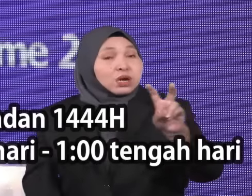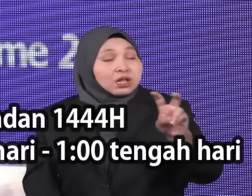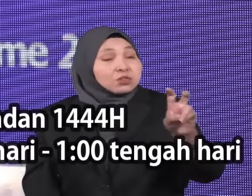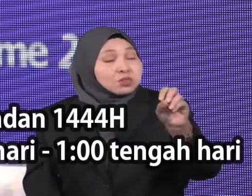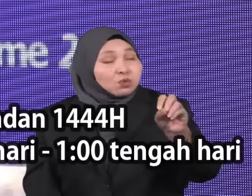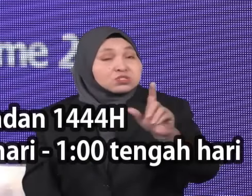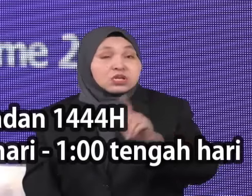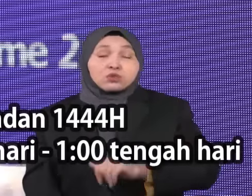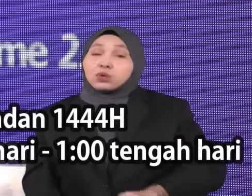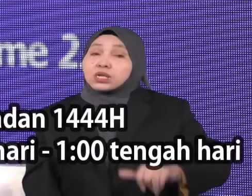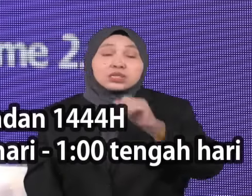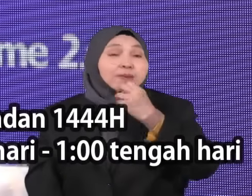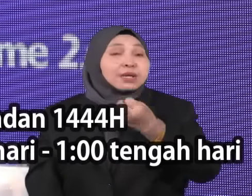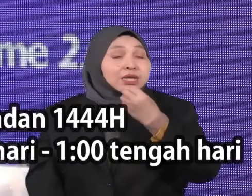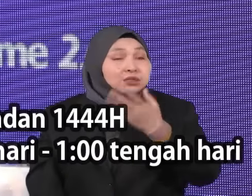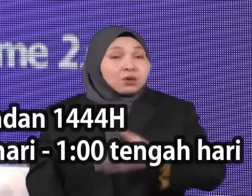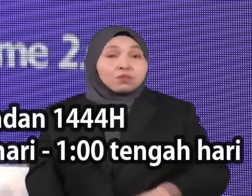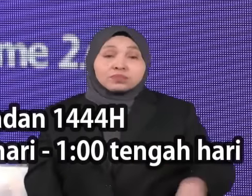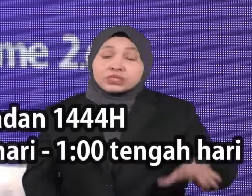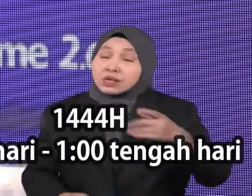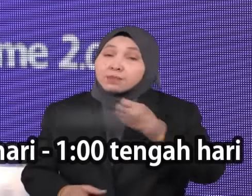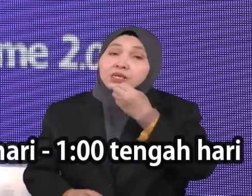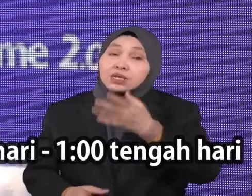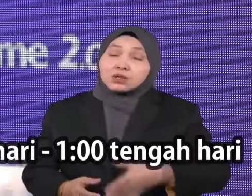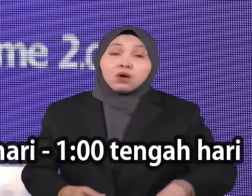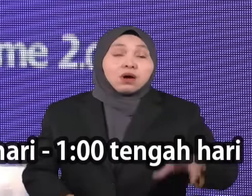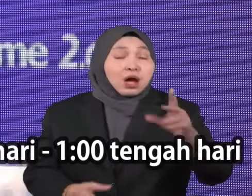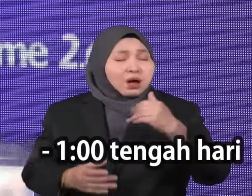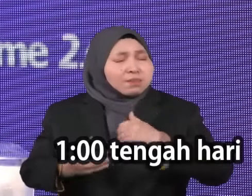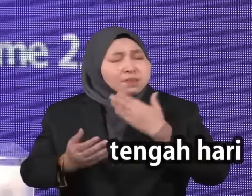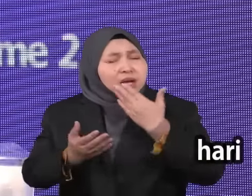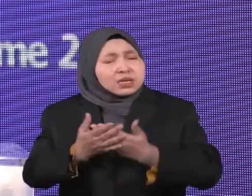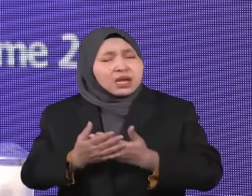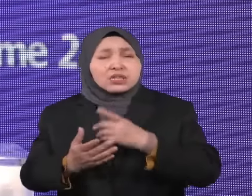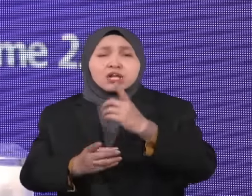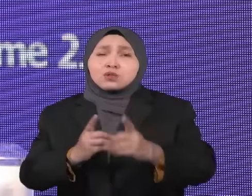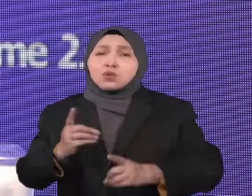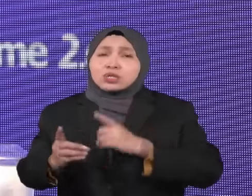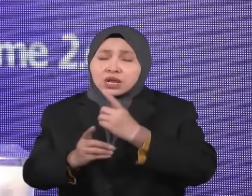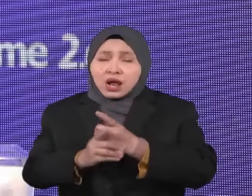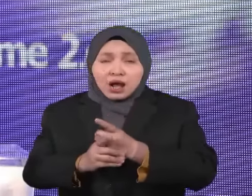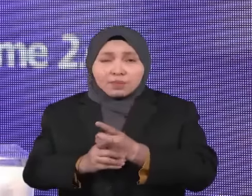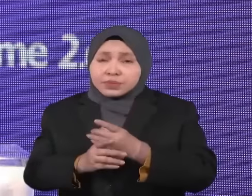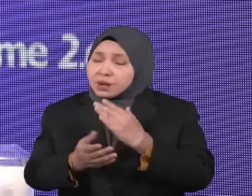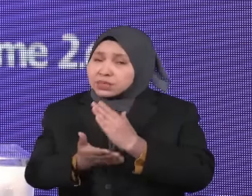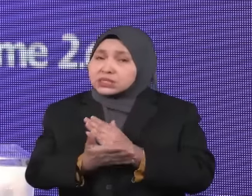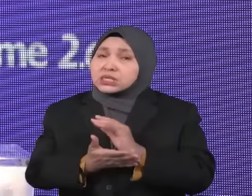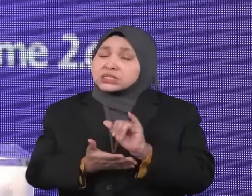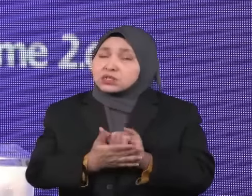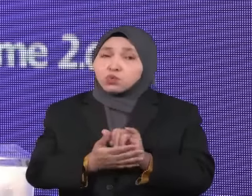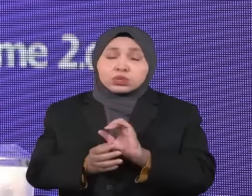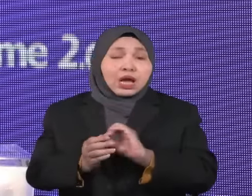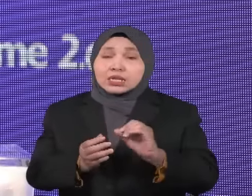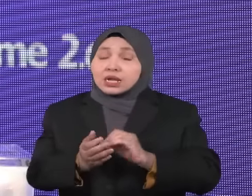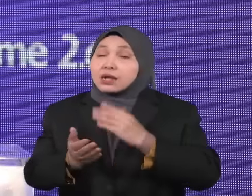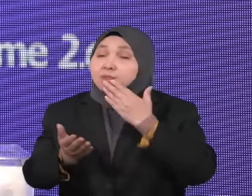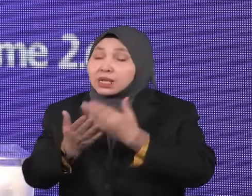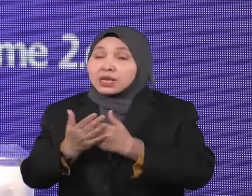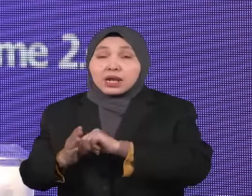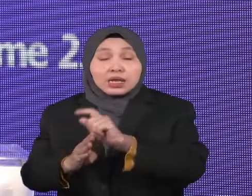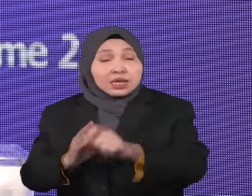nyatakan Rabbana atina fid dunya hasanah. Ha. Dia cakap Rabbana atina fid dunya. Berhenti situ saja. Ya. Tak ada hasanahnya itu.